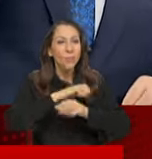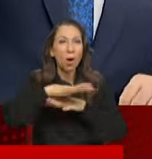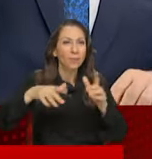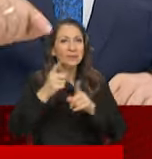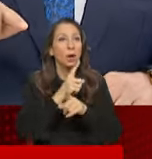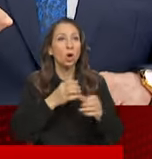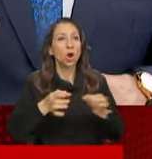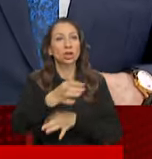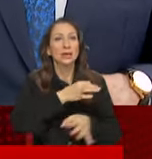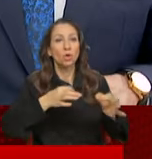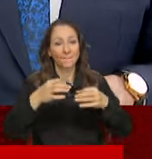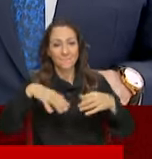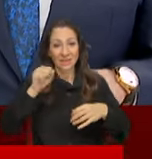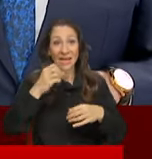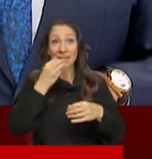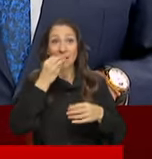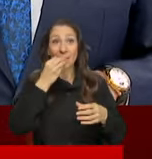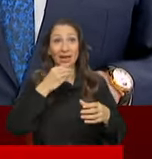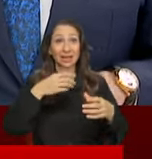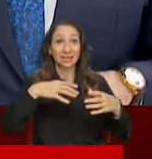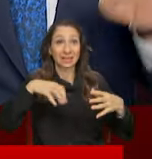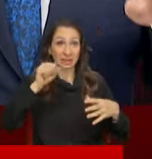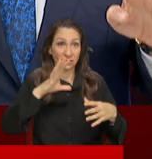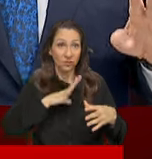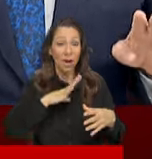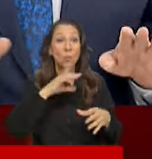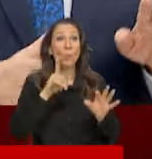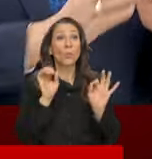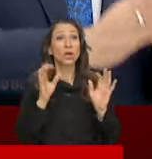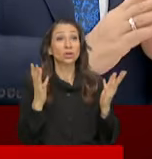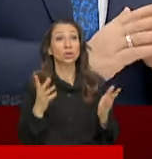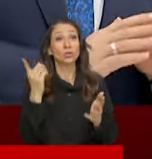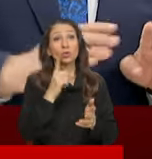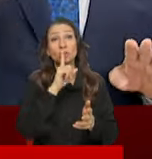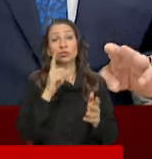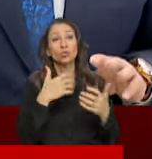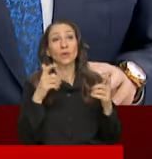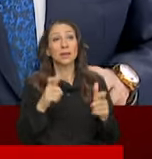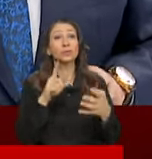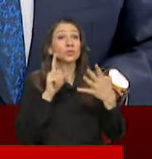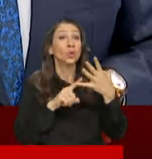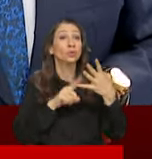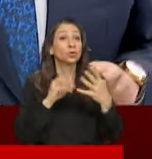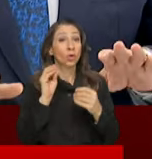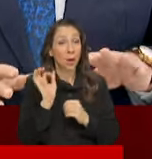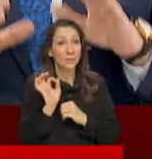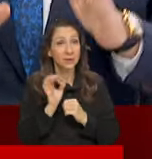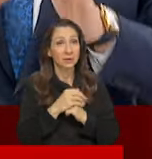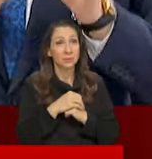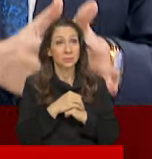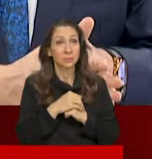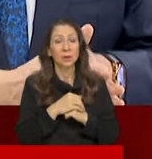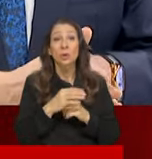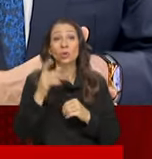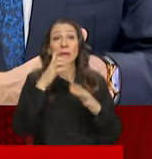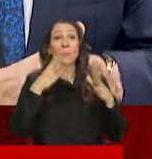15.000 kişiye yemek çıkartacak afet Koordinasyon Merkezi Böylece % 10000 güvenli dördüncüsü de çok önemli bir şey Türkiye'nin en